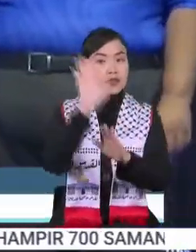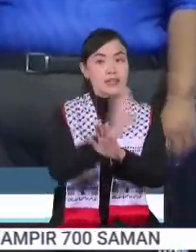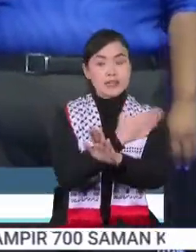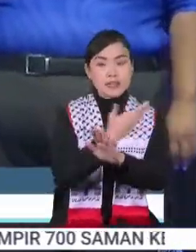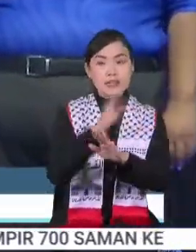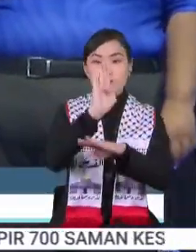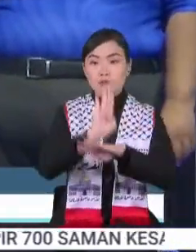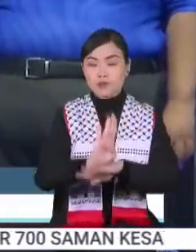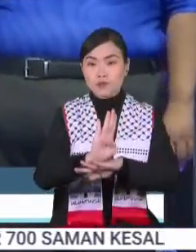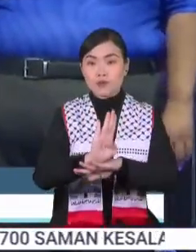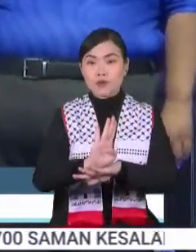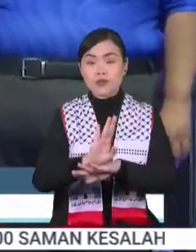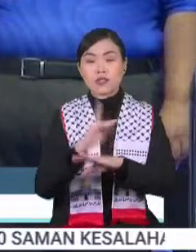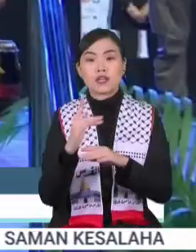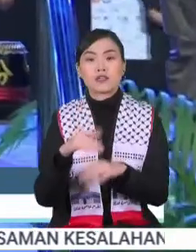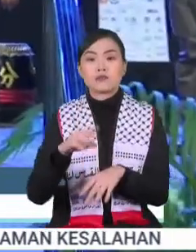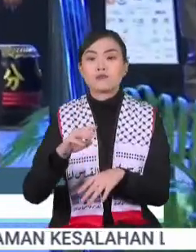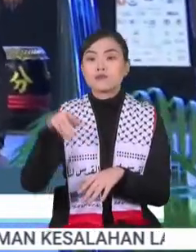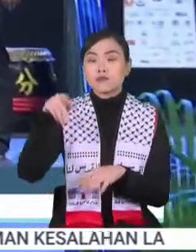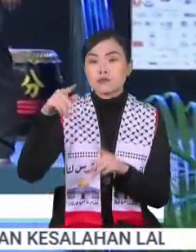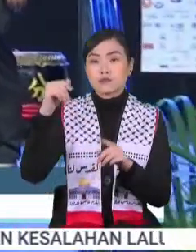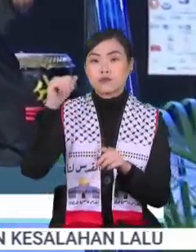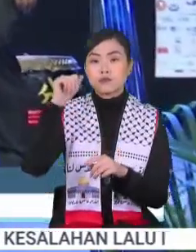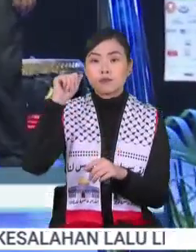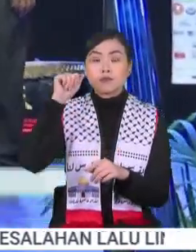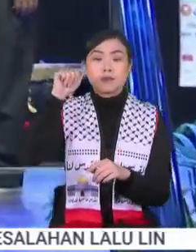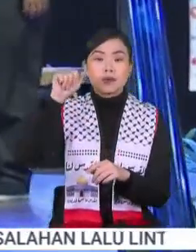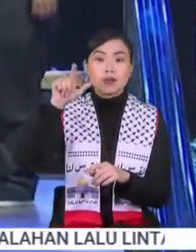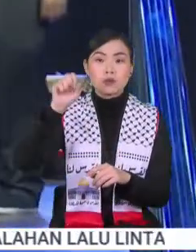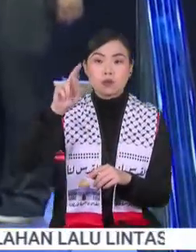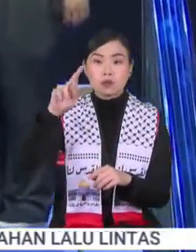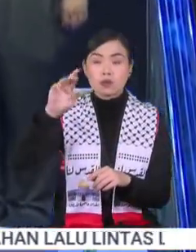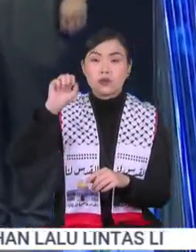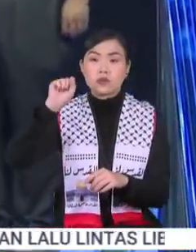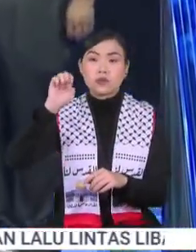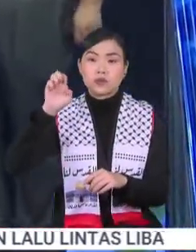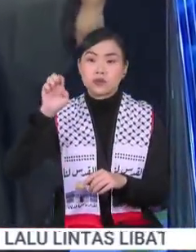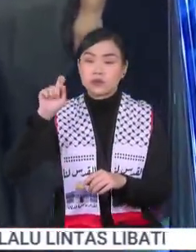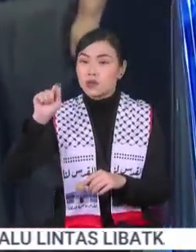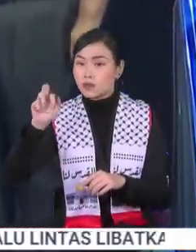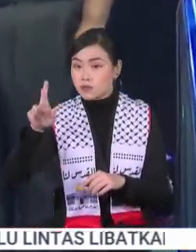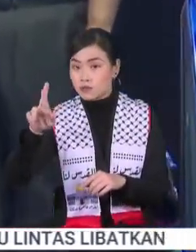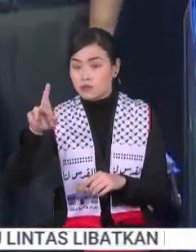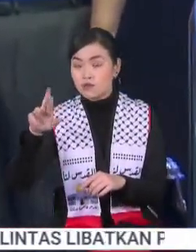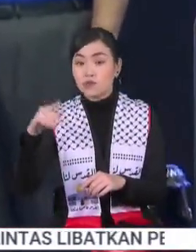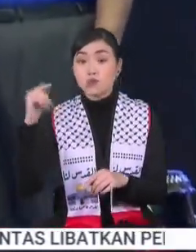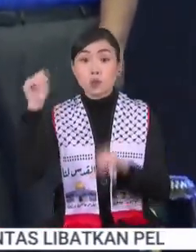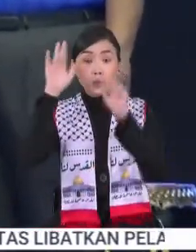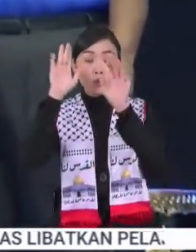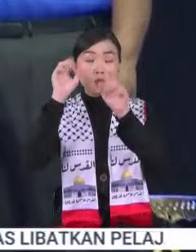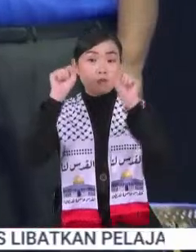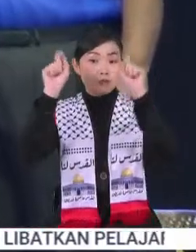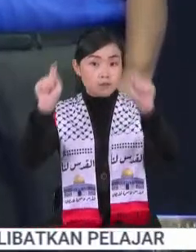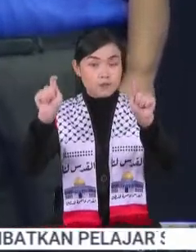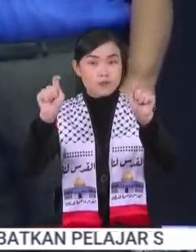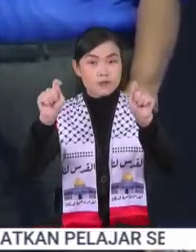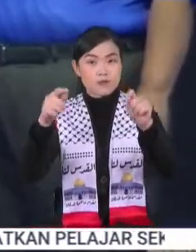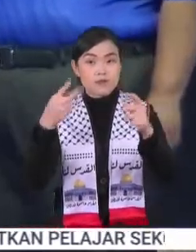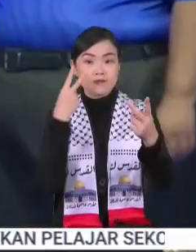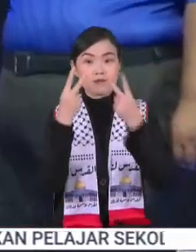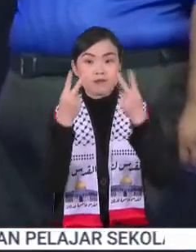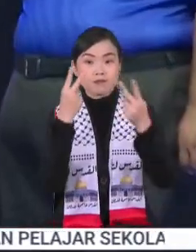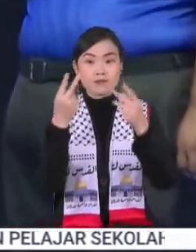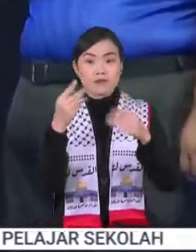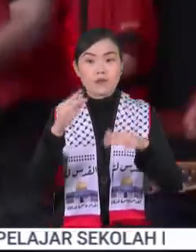budaya Majlis bandaraya alost setar dan jabatan pendidikan Negeri Kedah acara yang bermula semalam hingga Sabtu itu turut merancakkan lagi sektor pelancongan Negeri